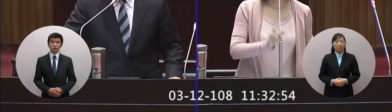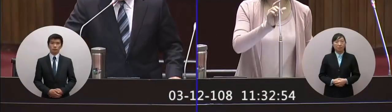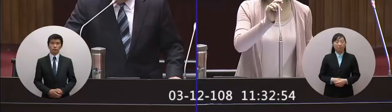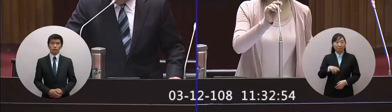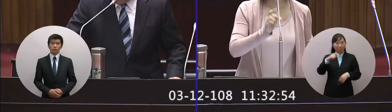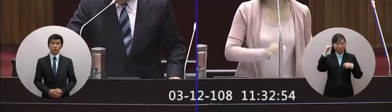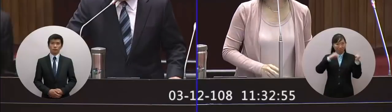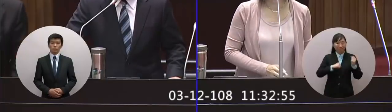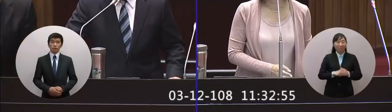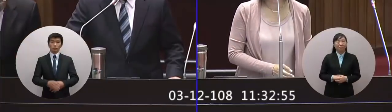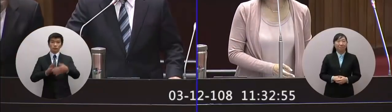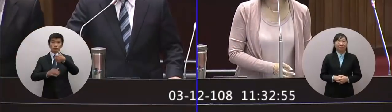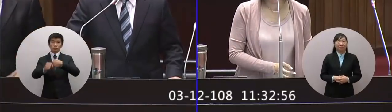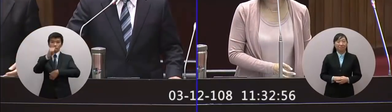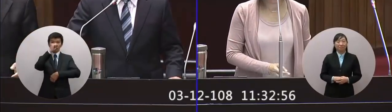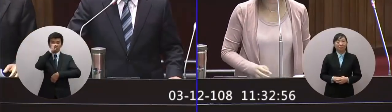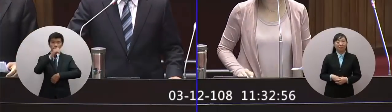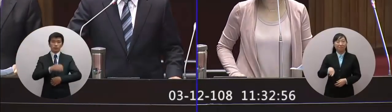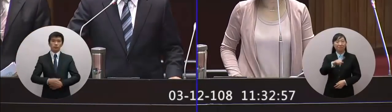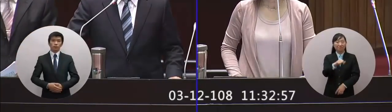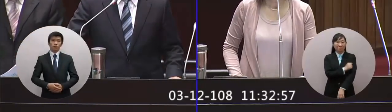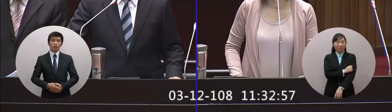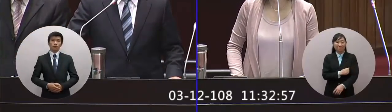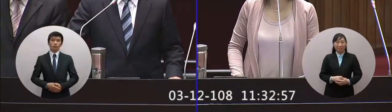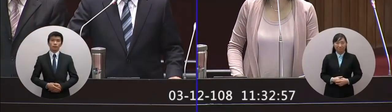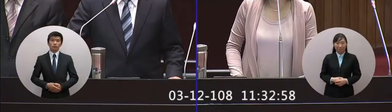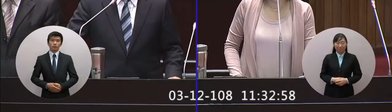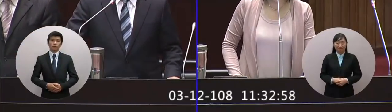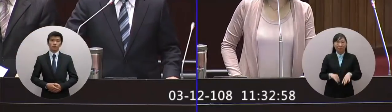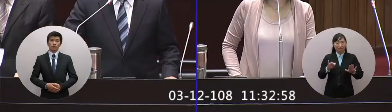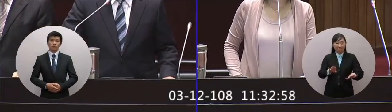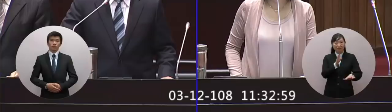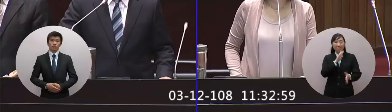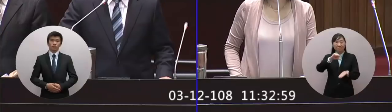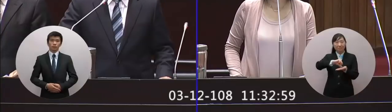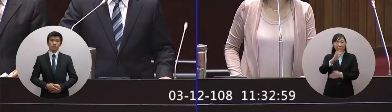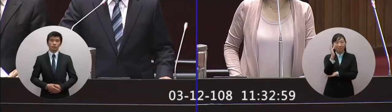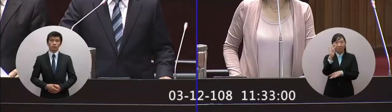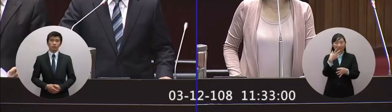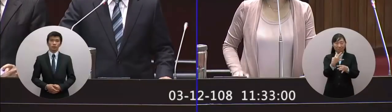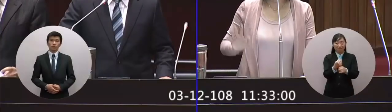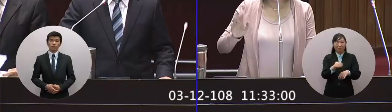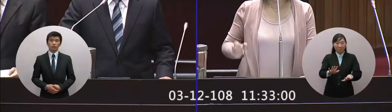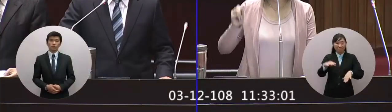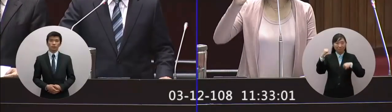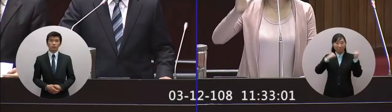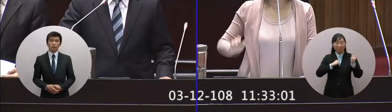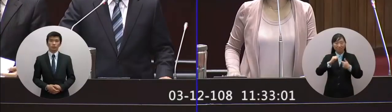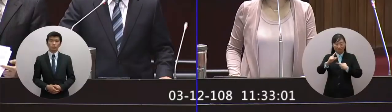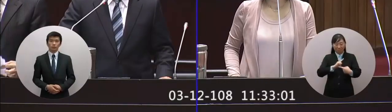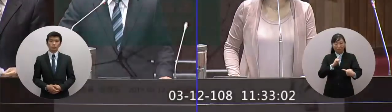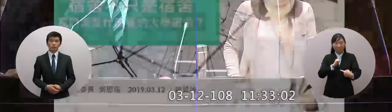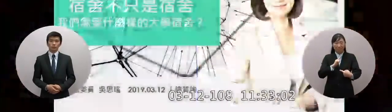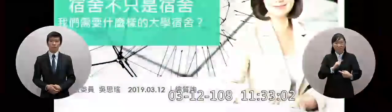院长早，部长早，大家都辛苦了。今天是植树节，我今天一早我的